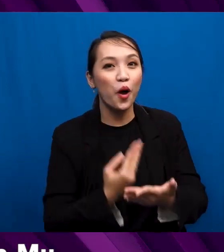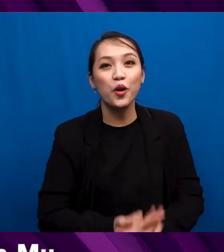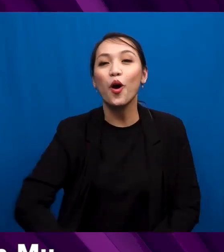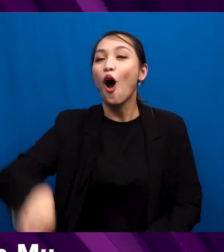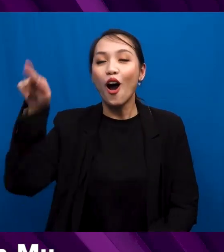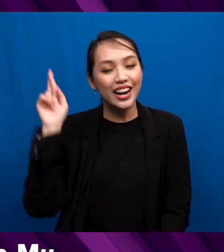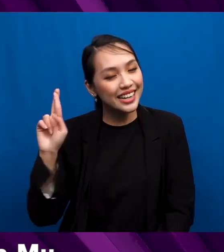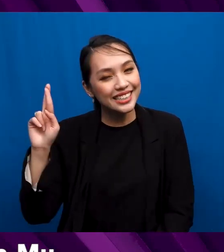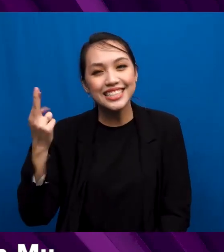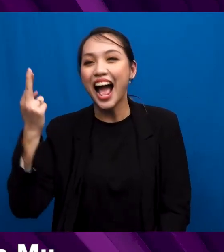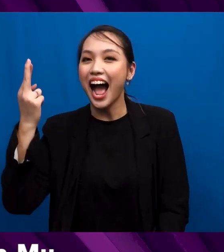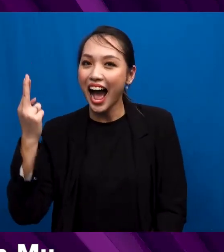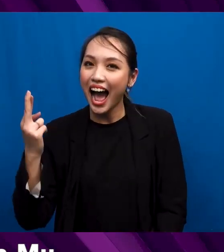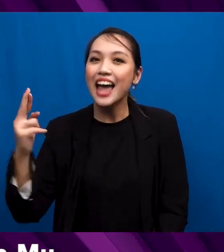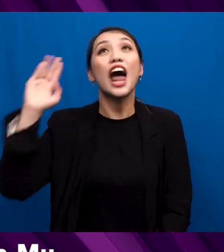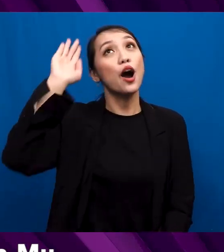seluruh